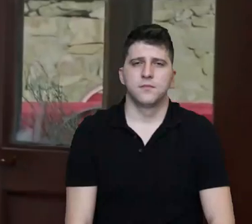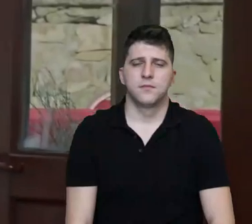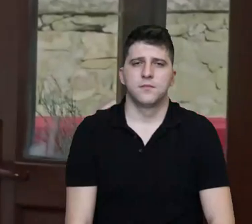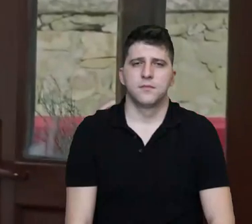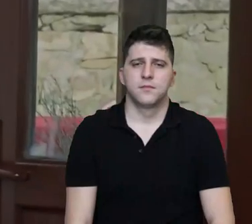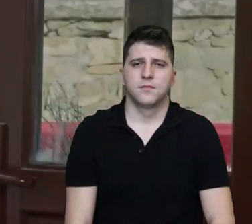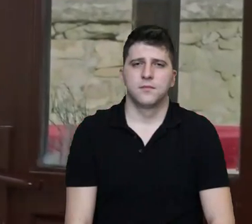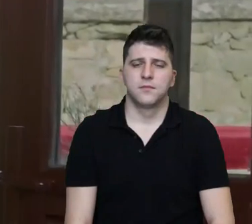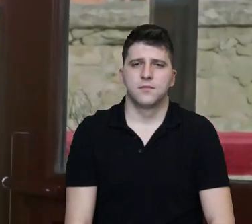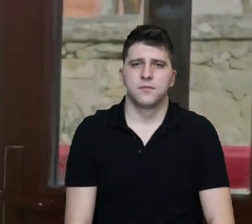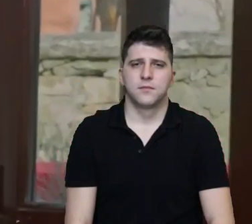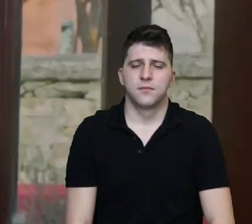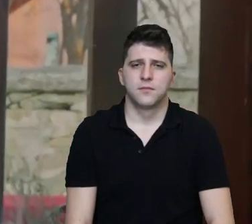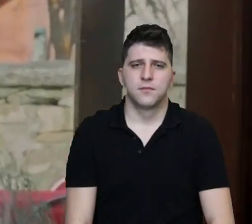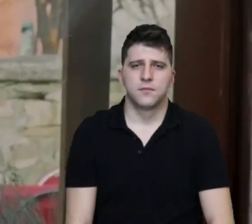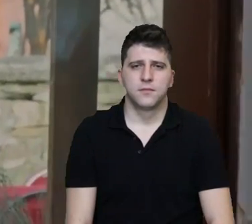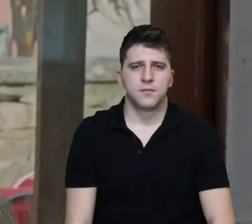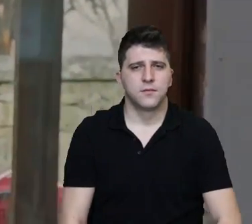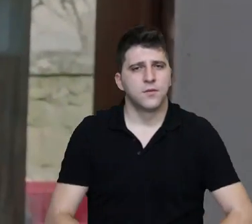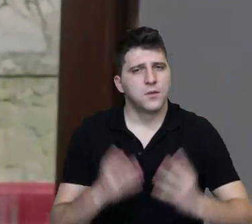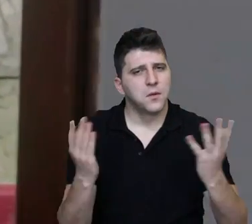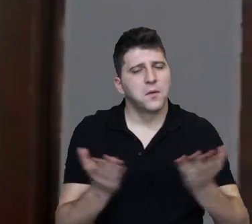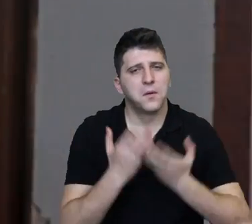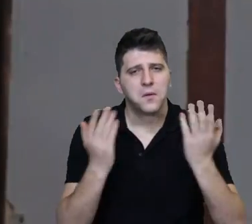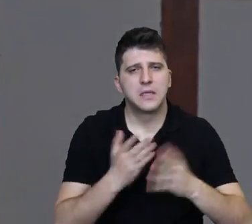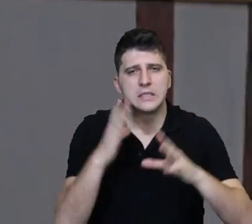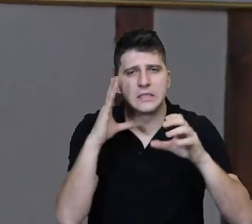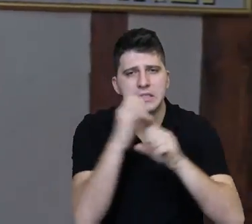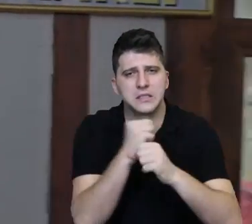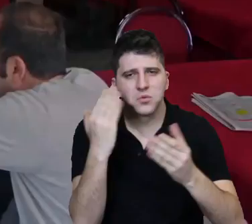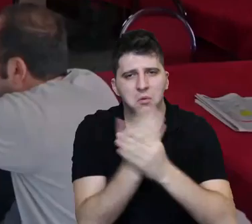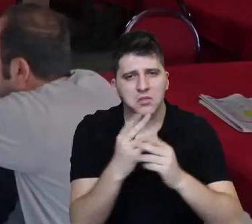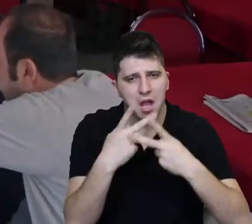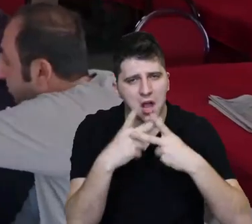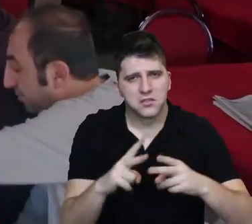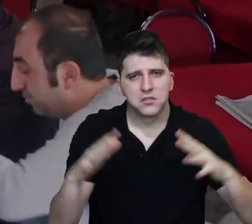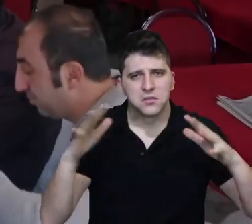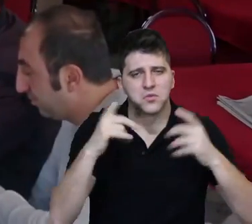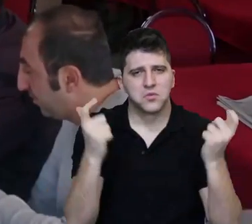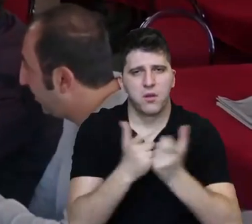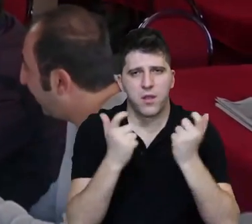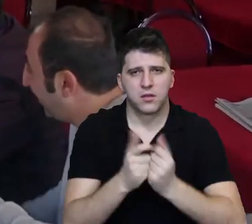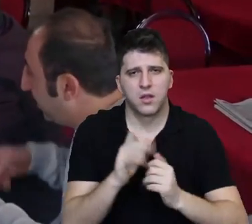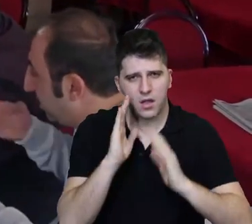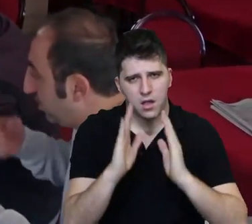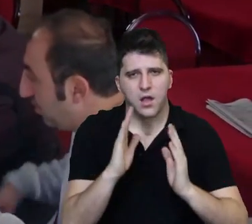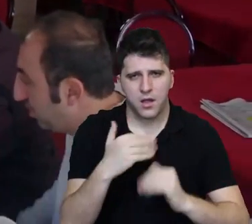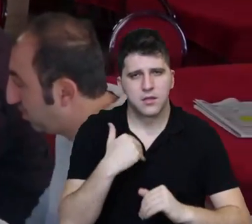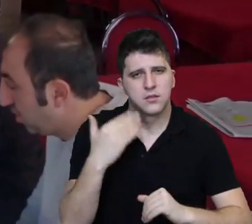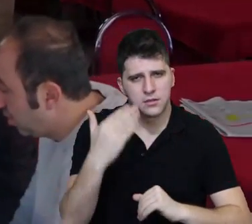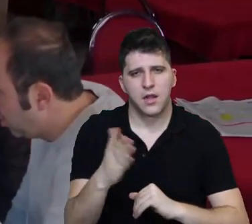Santral kahveye geldi. Gizli ajandalar açılmış, veri toplanıyor. Ajan olur da ajanda olma ama o